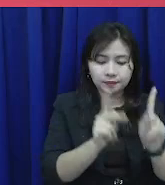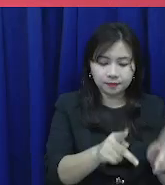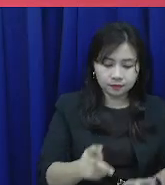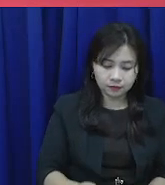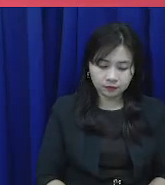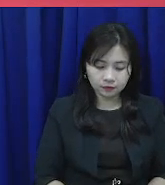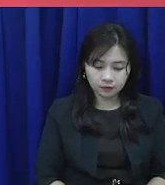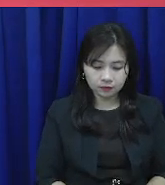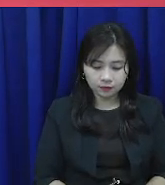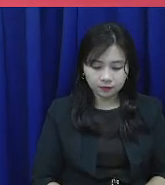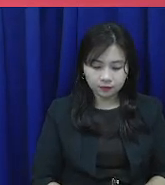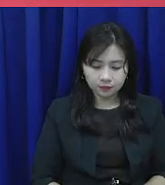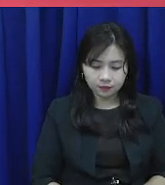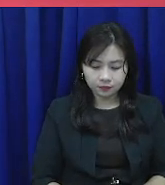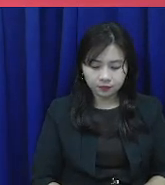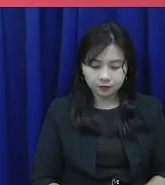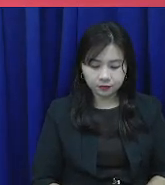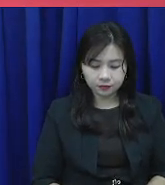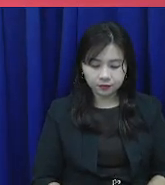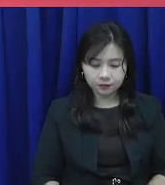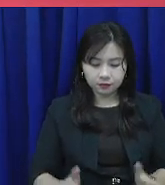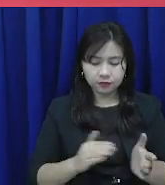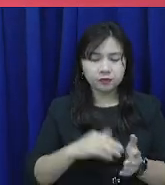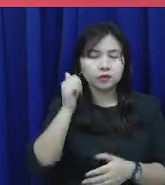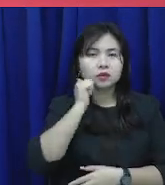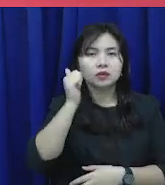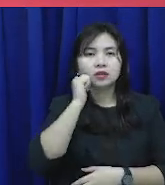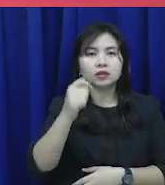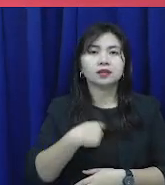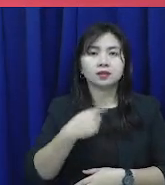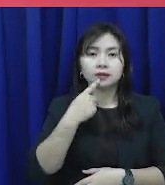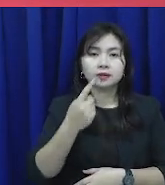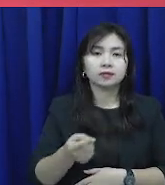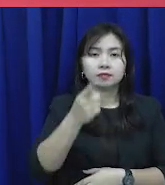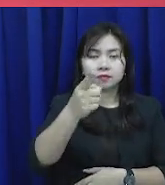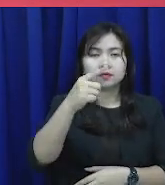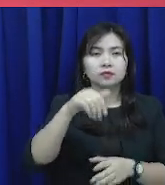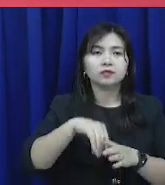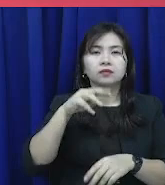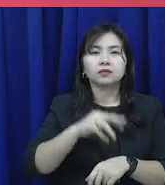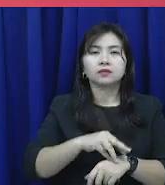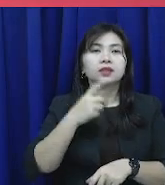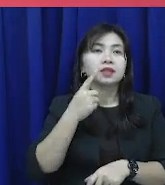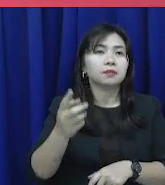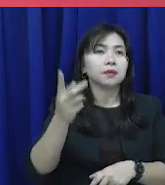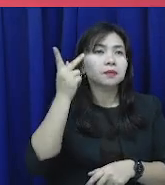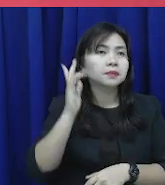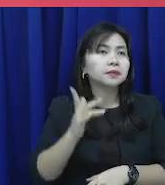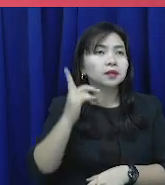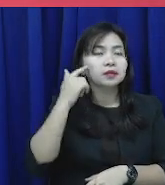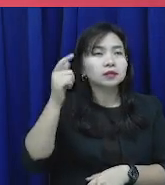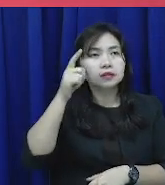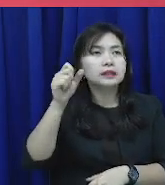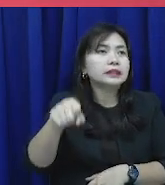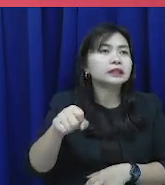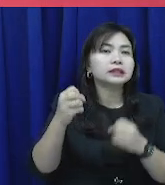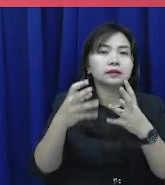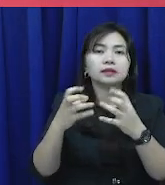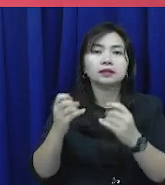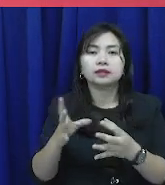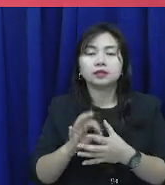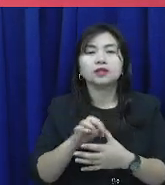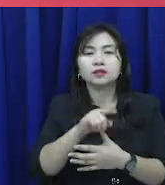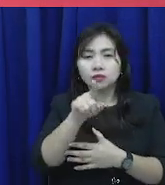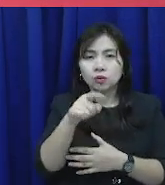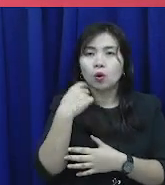laging lagi itong pinapaalala at lagi ko Ong sinasabi pagdating sa Ministry sinabi ng ating mahalang Pastor iton marami po sa inyo nakakarinig